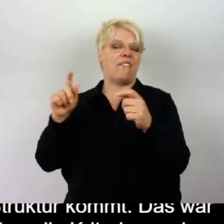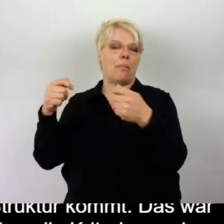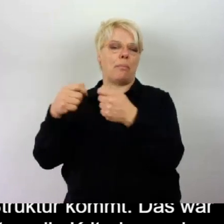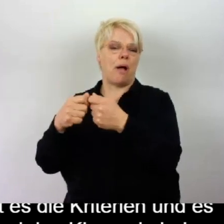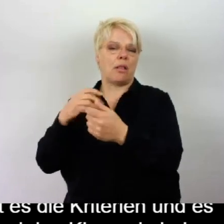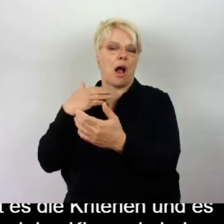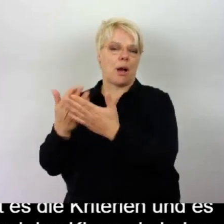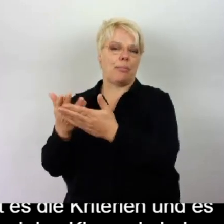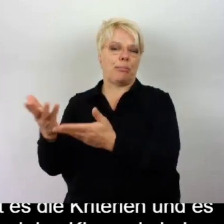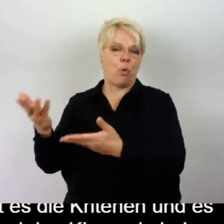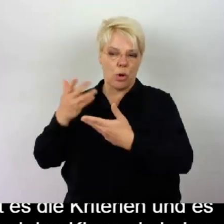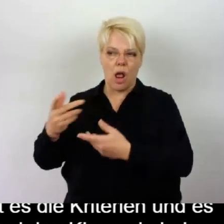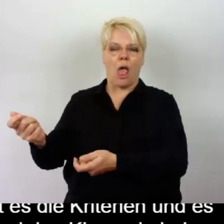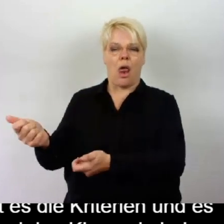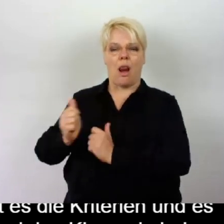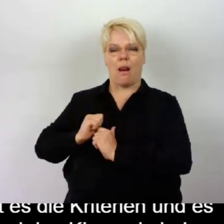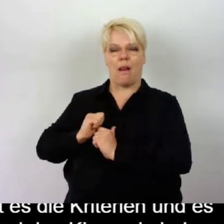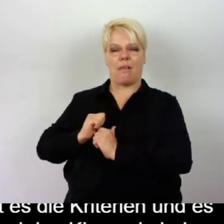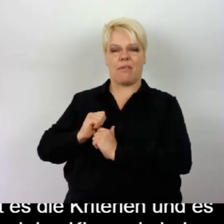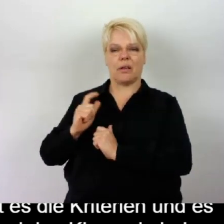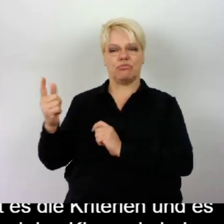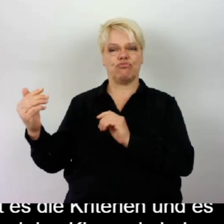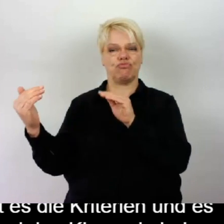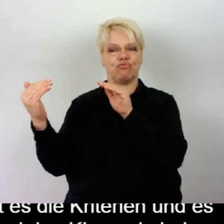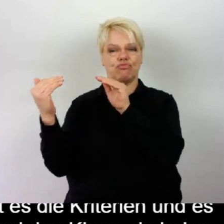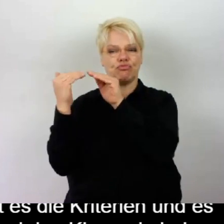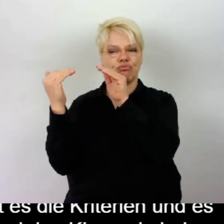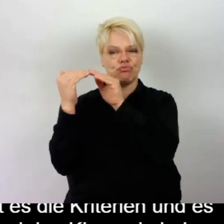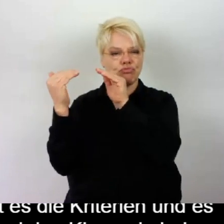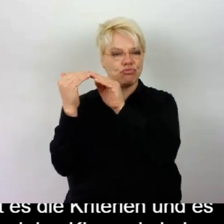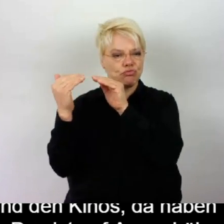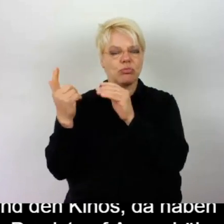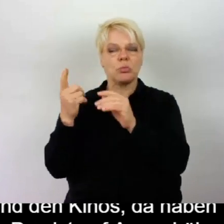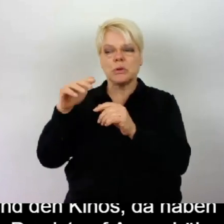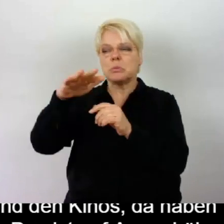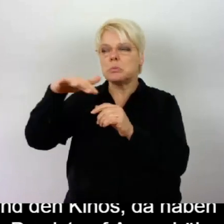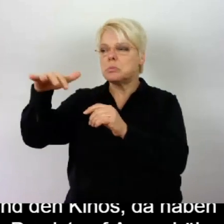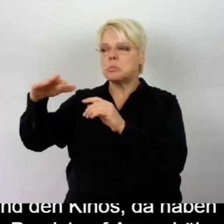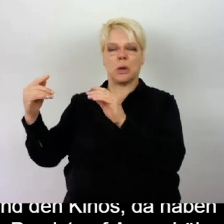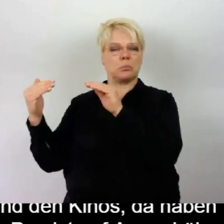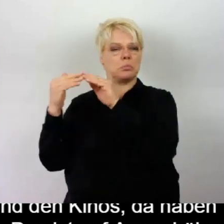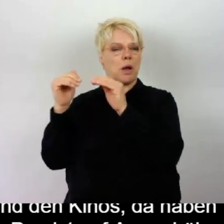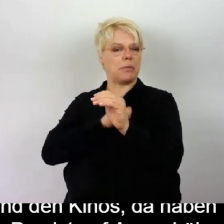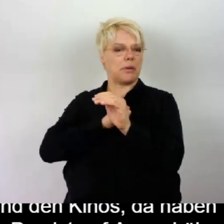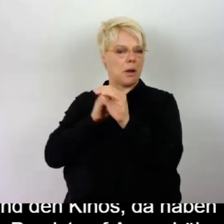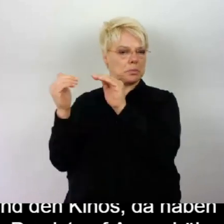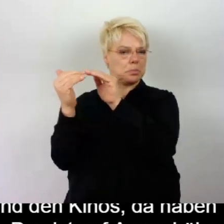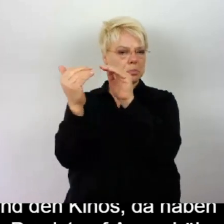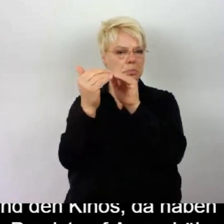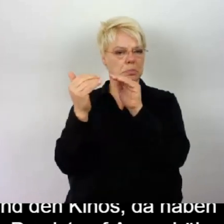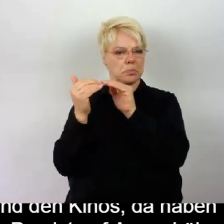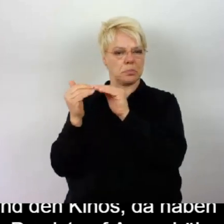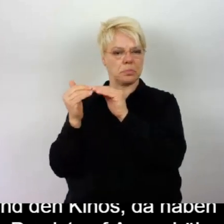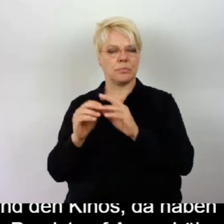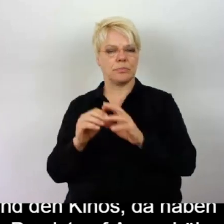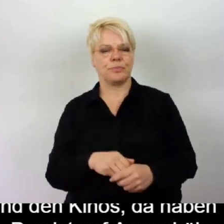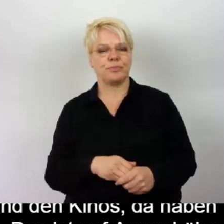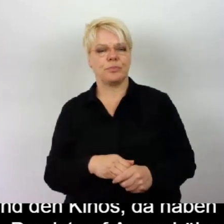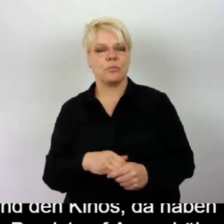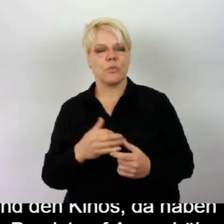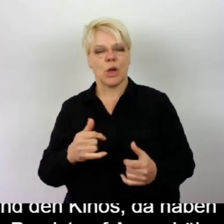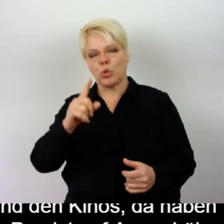alle Theater unter den entsprechenden Sicherheitsvorkehrungen wieder mit den Proben starten? Es ist ja